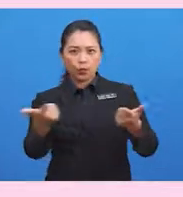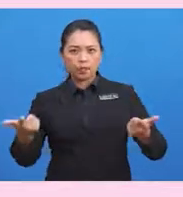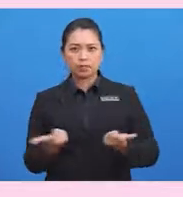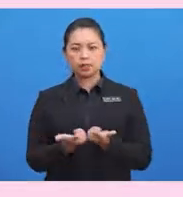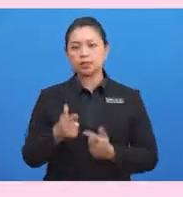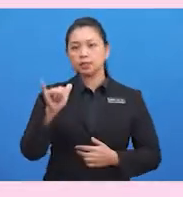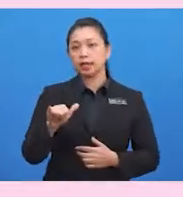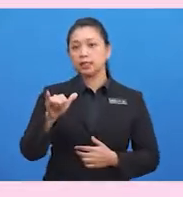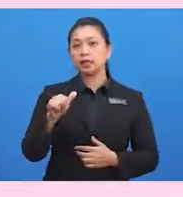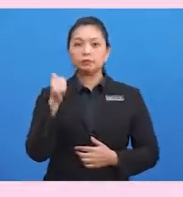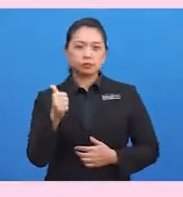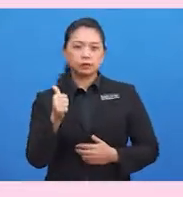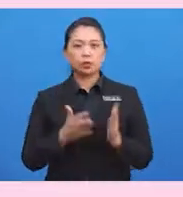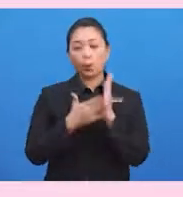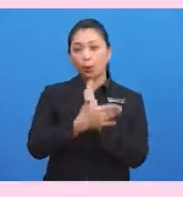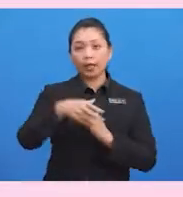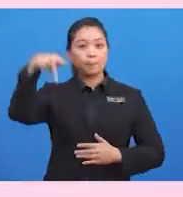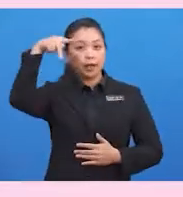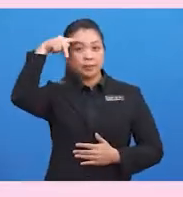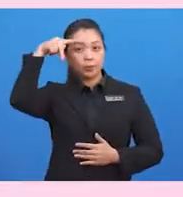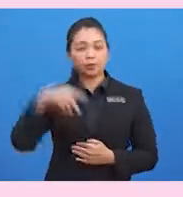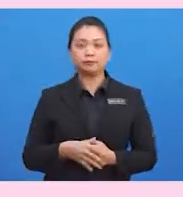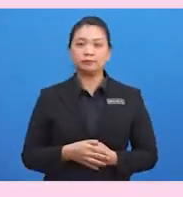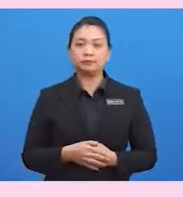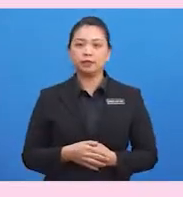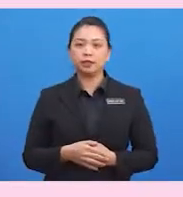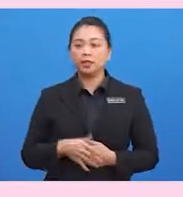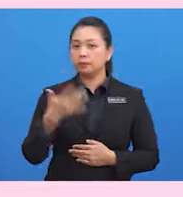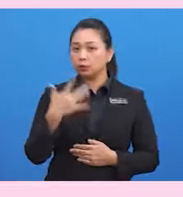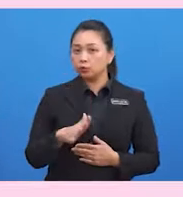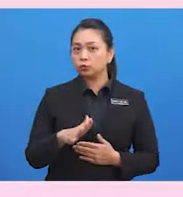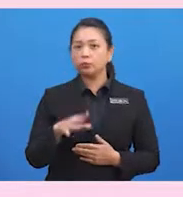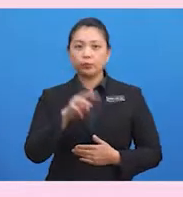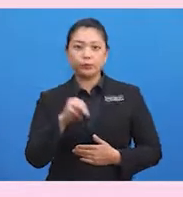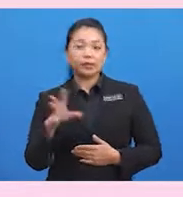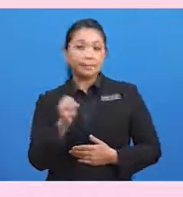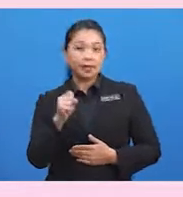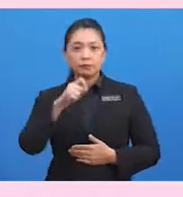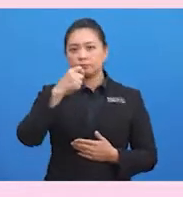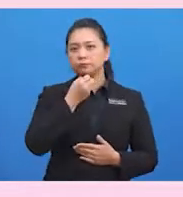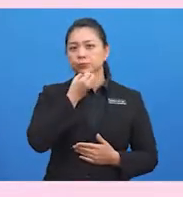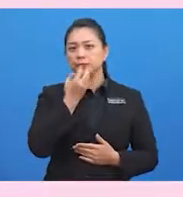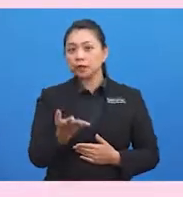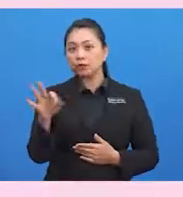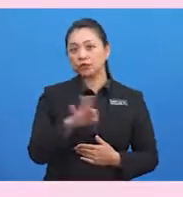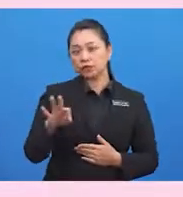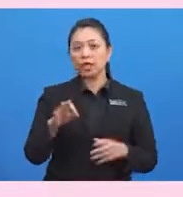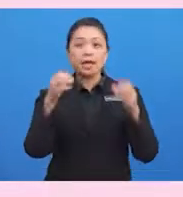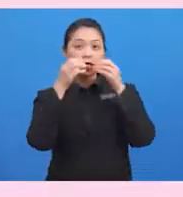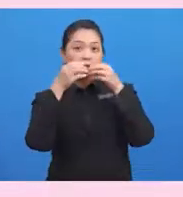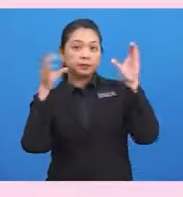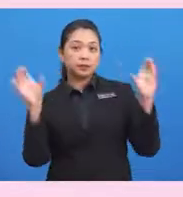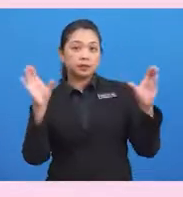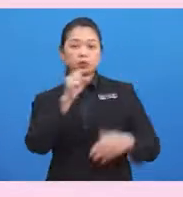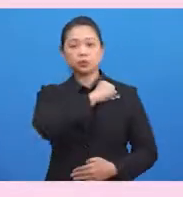strategis Selain itu murid juga dapat menyatakan faktor-faktor kegemilangan Kesultanan